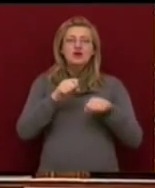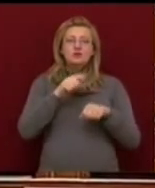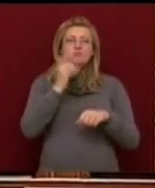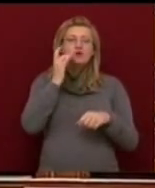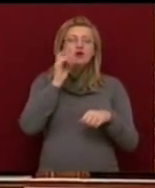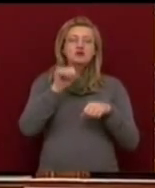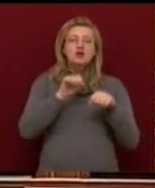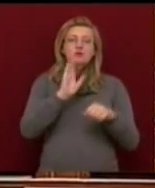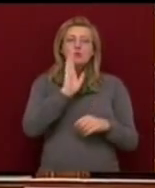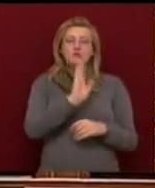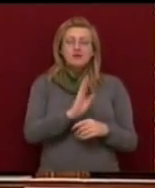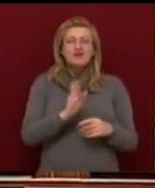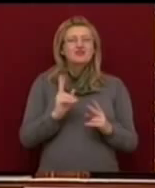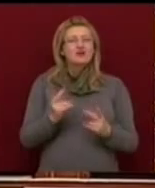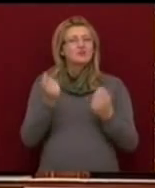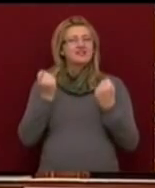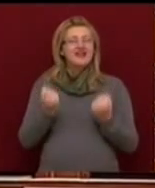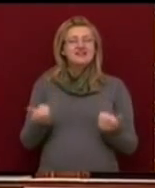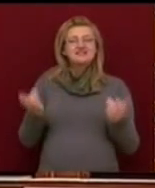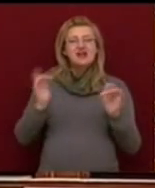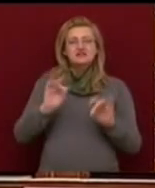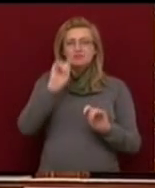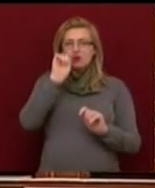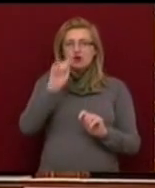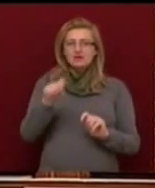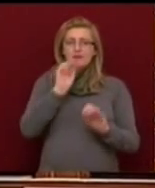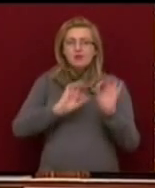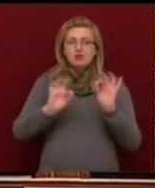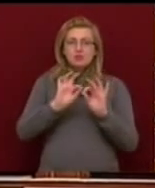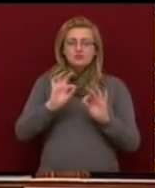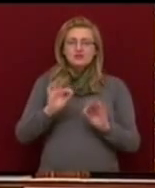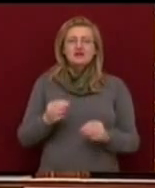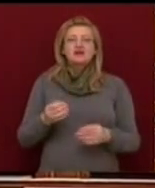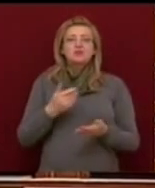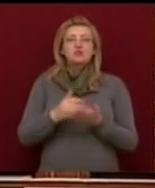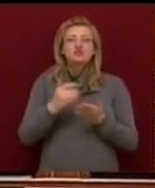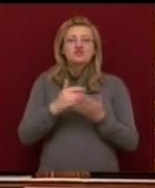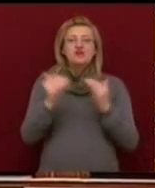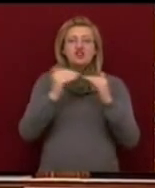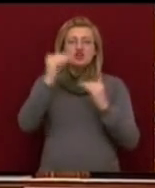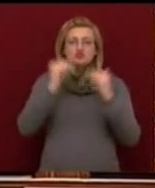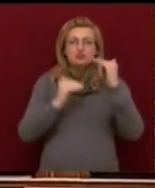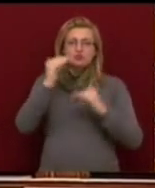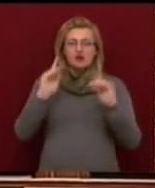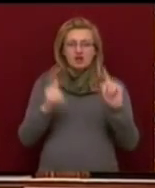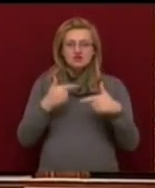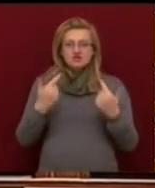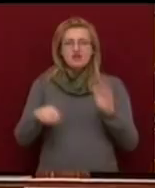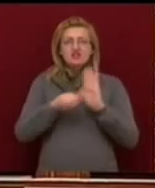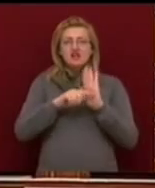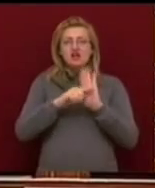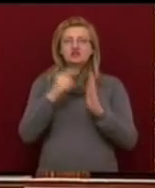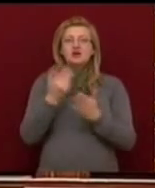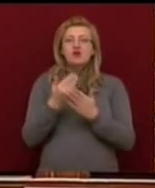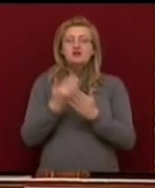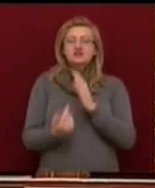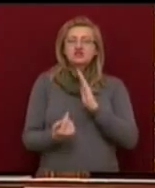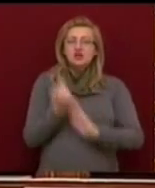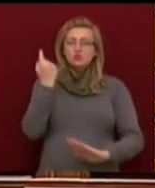Gyurcsány-Bajnai kormányok nagyon nehéz helyzetben hagyták hátra Magyarországot. Költségvetési egyensúlytalanság, negatív gazdasági